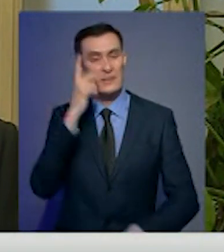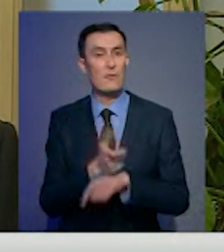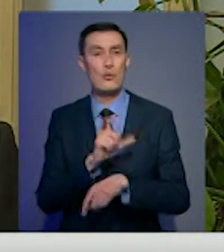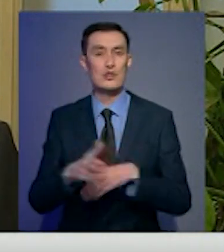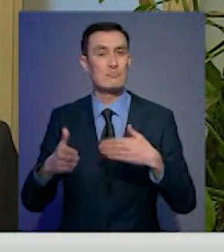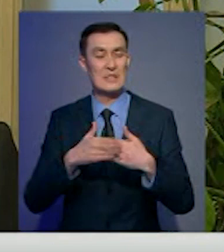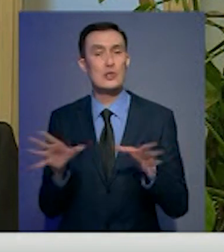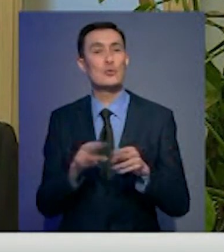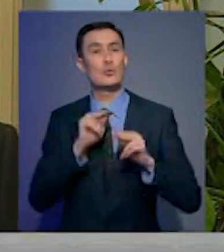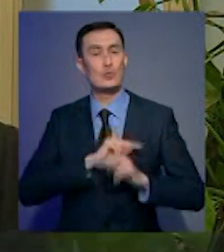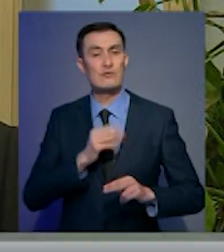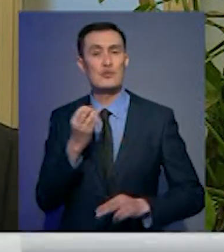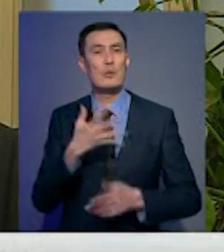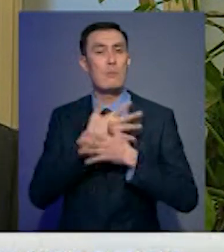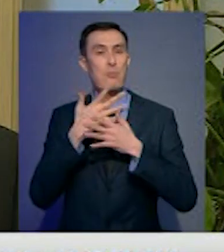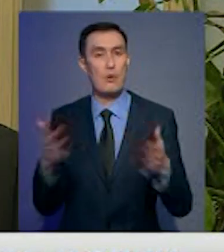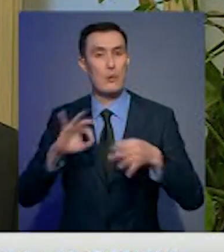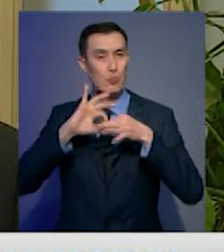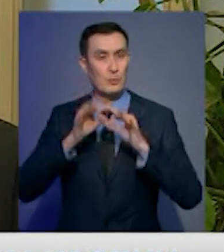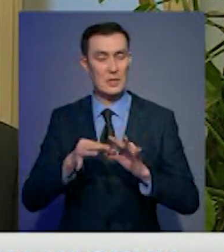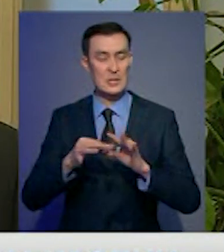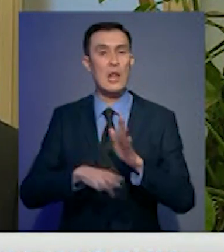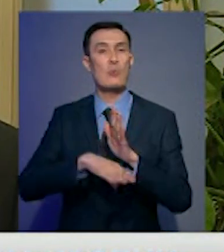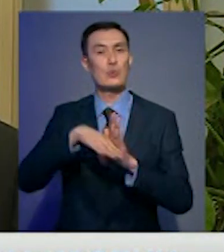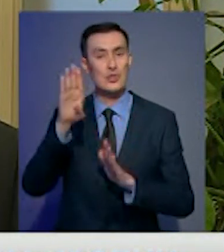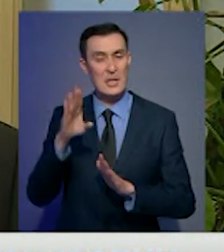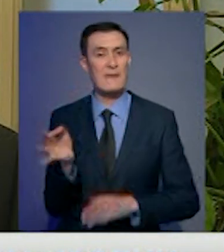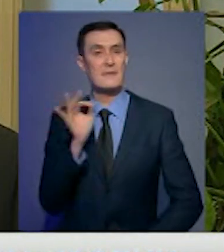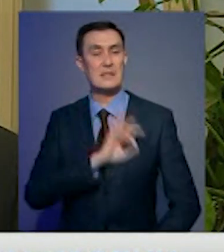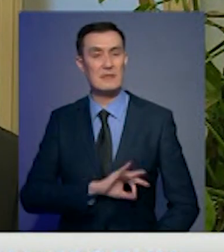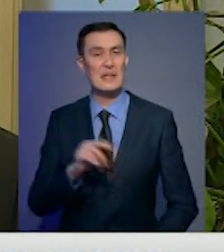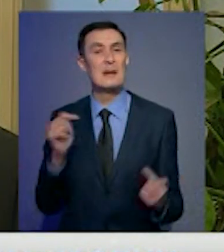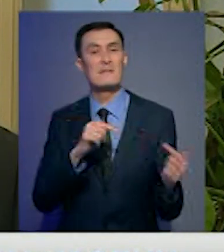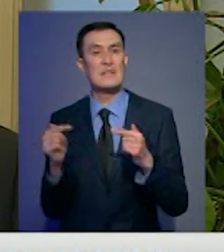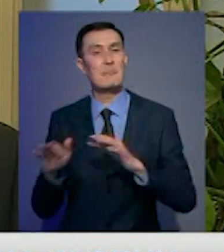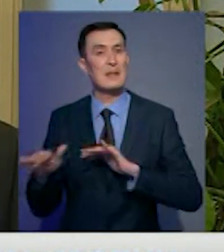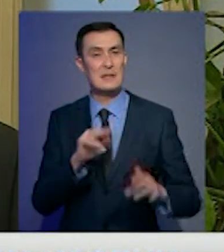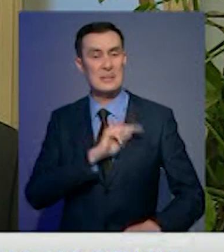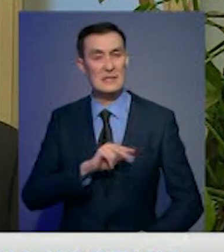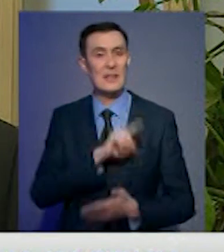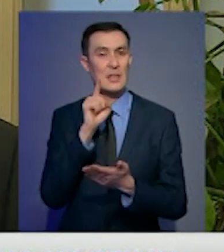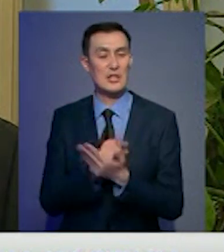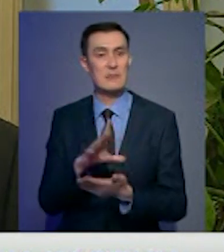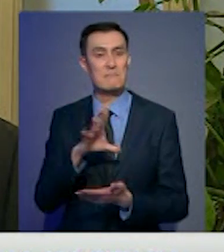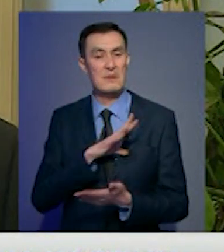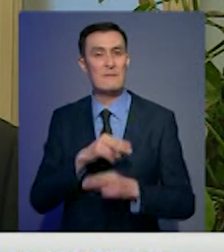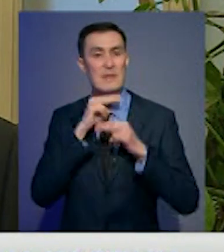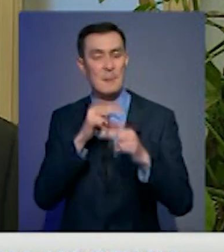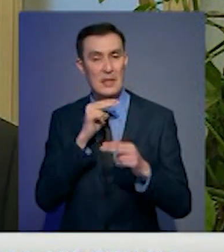никогда. Сотрудничество еще более углубилось, и для улучшения эффективности взаимодействия мы должны держать в центре